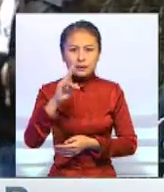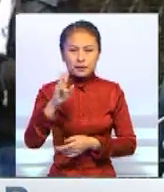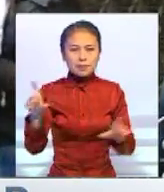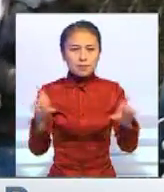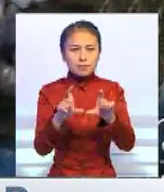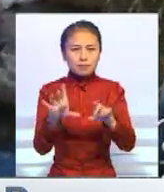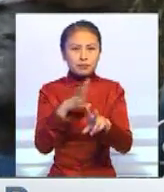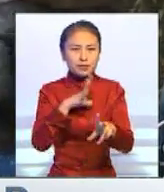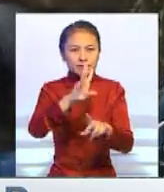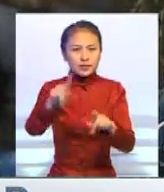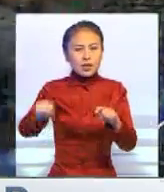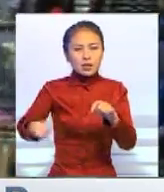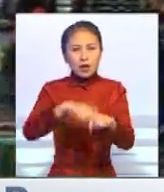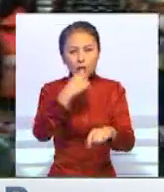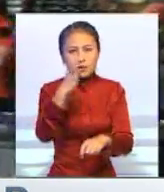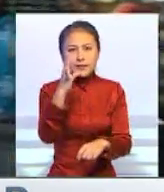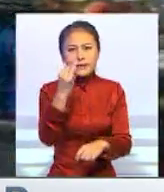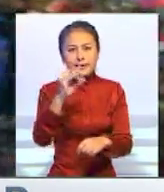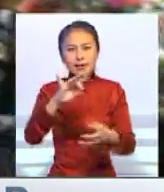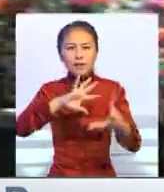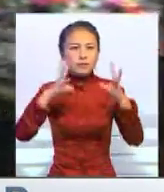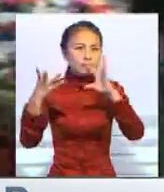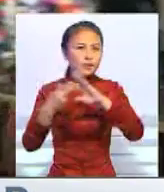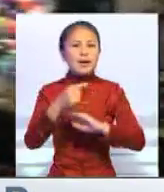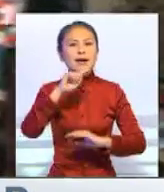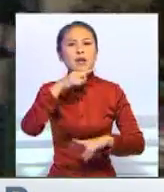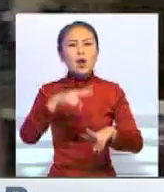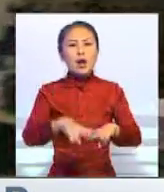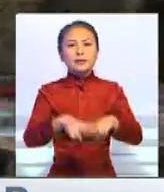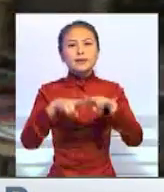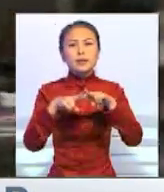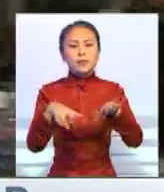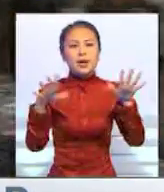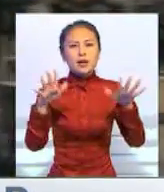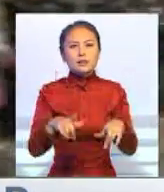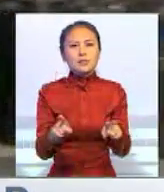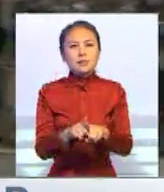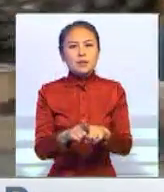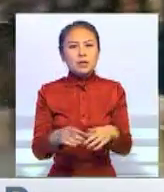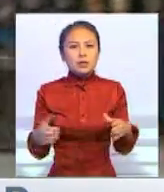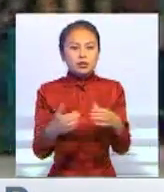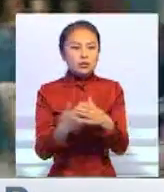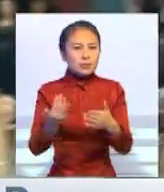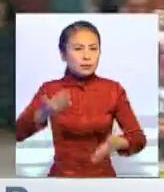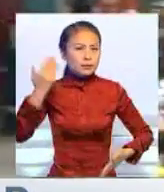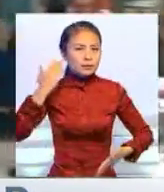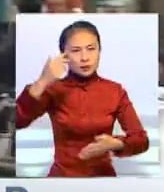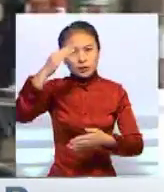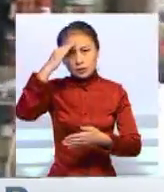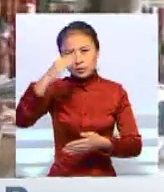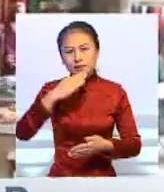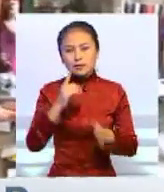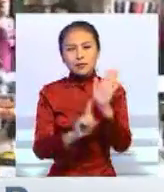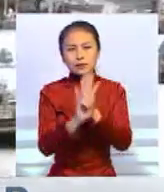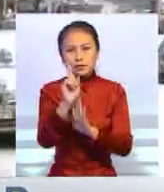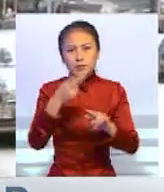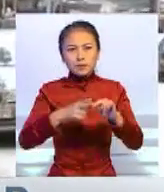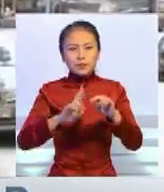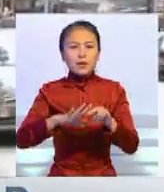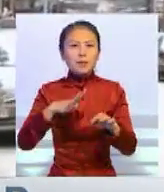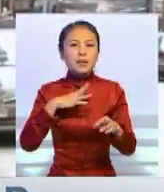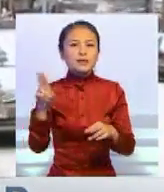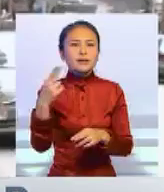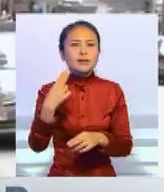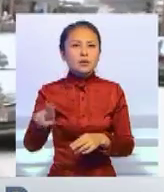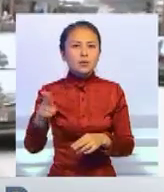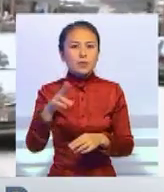дүкенді талқандады. Ал Сирияның экономикалық астанасын ланкестерден азат ету операциясы былтыр жазда басталды. 1990 айында үкімет